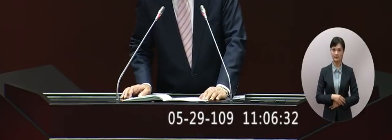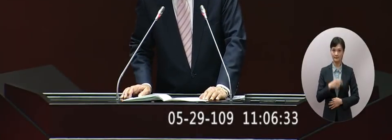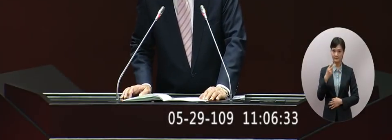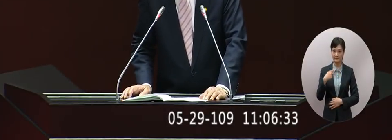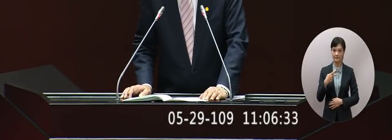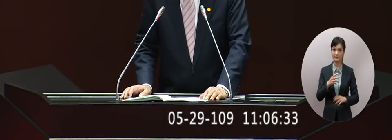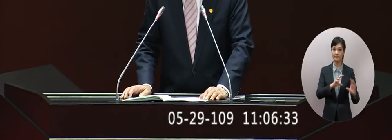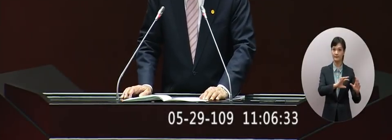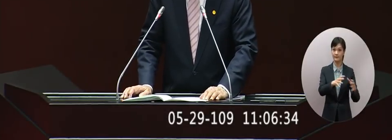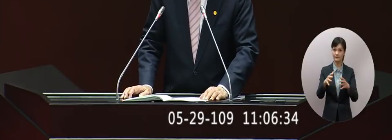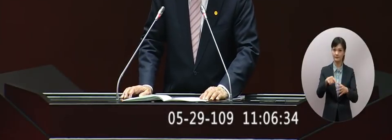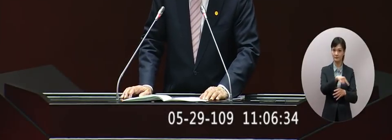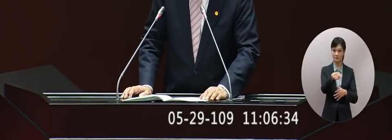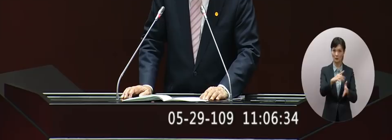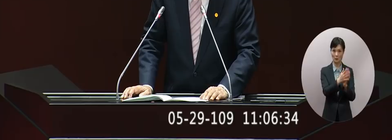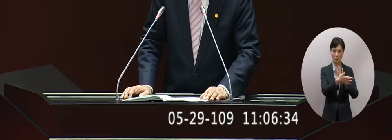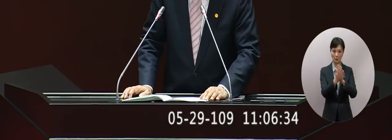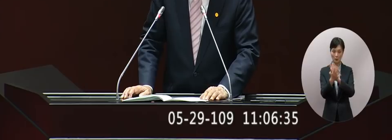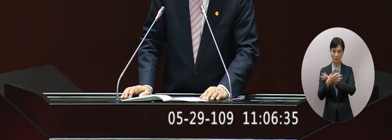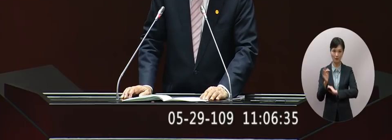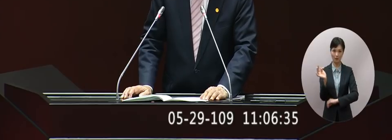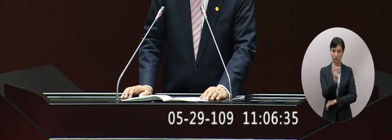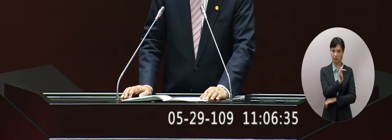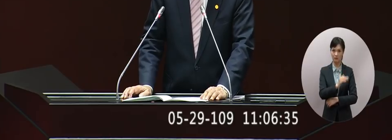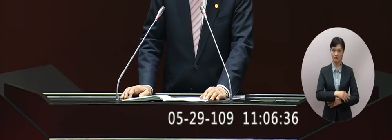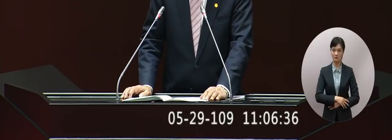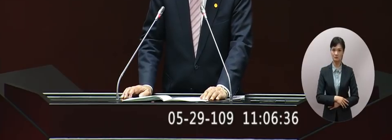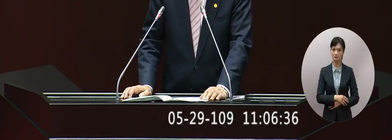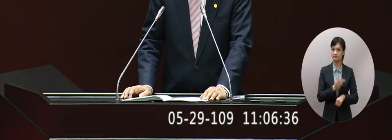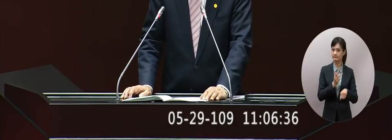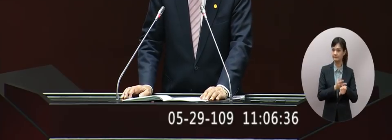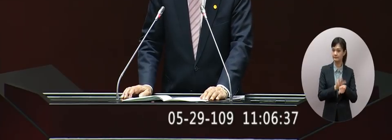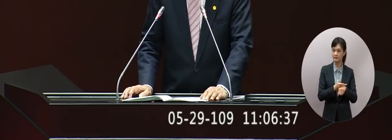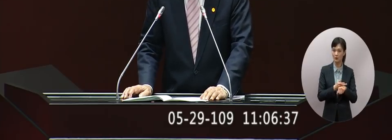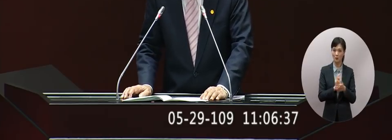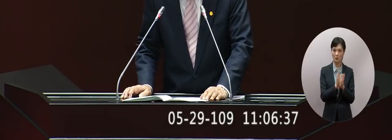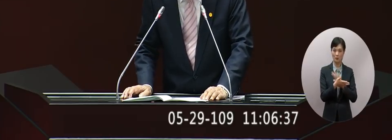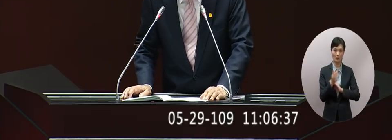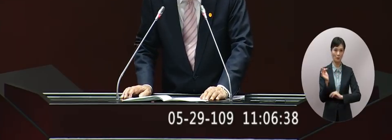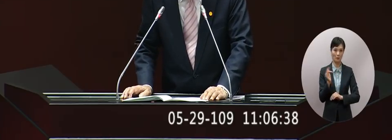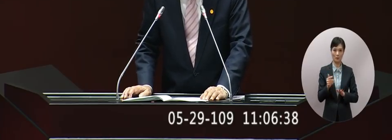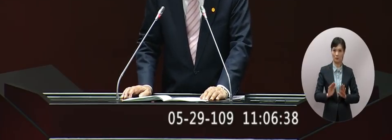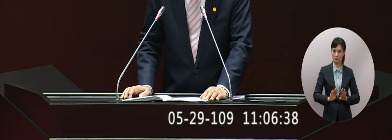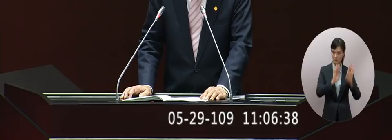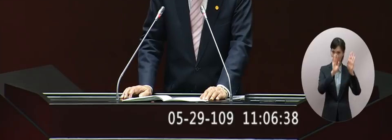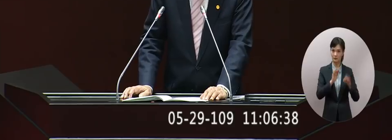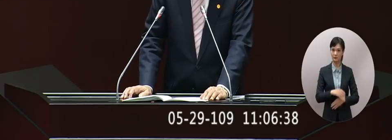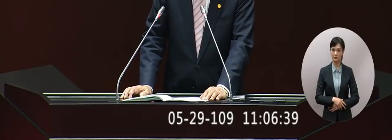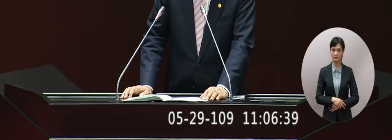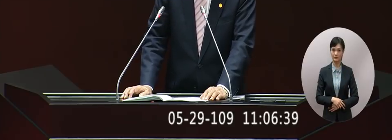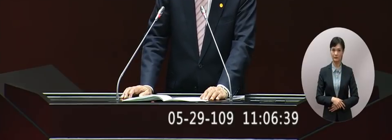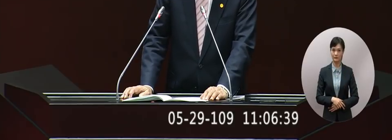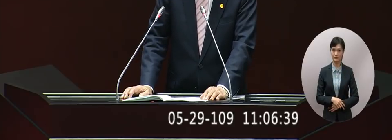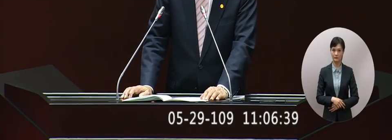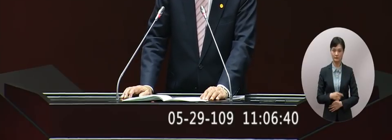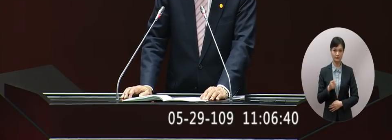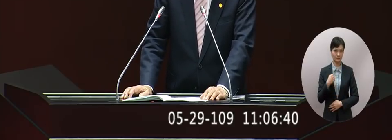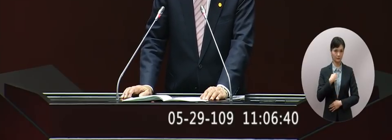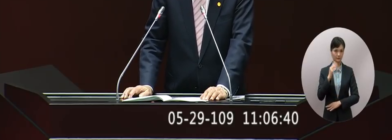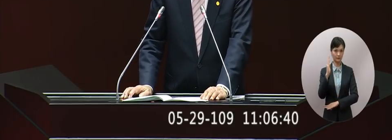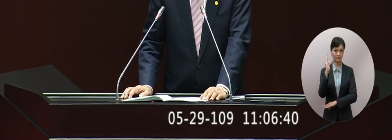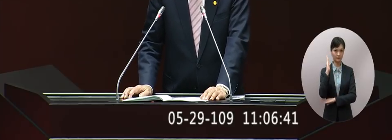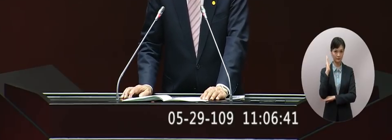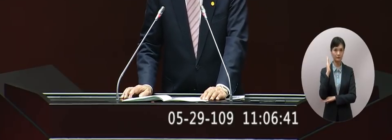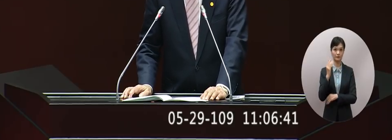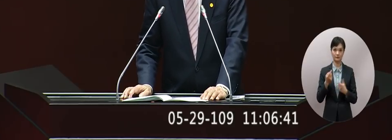世界局势变化快速，科技变化迅速，所以政府